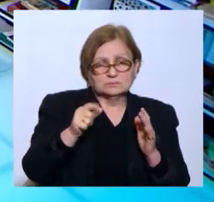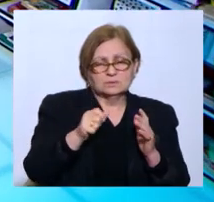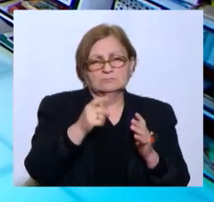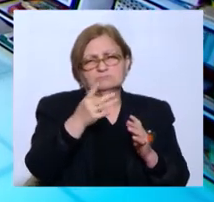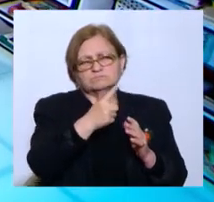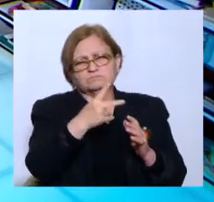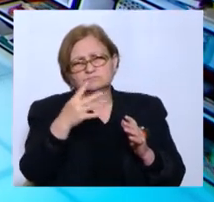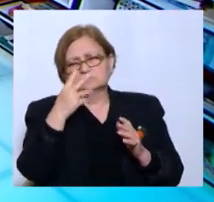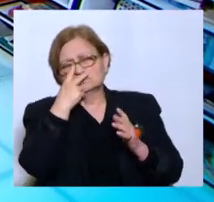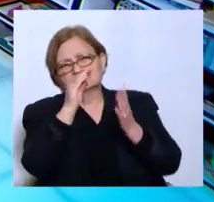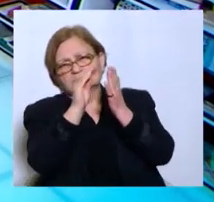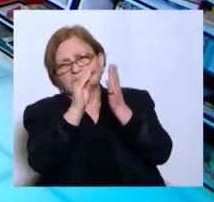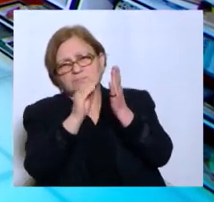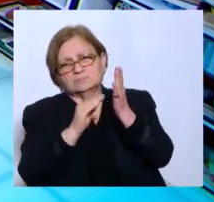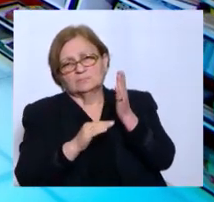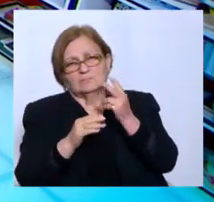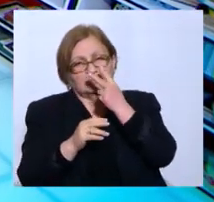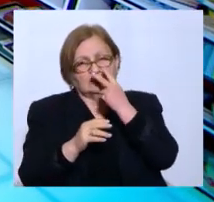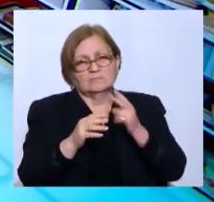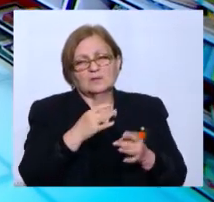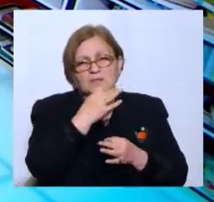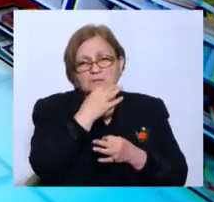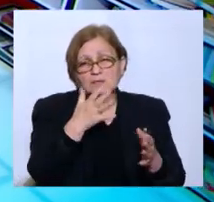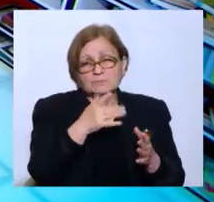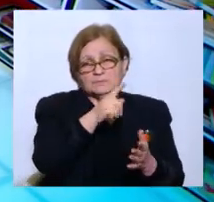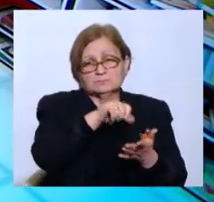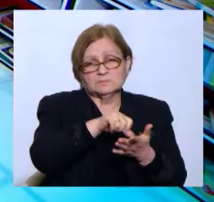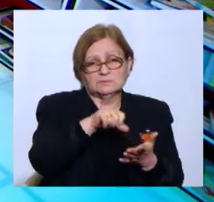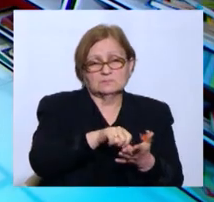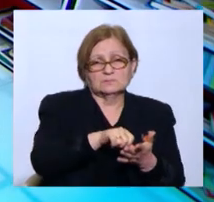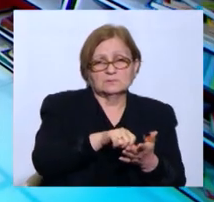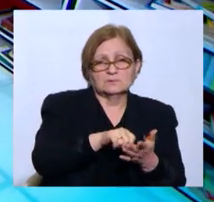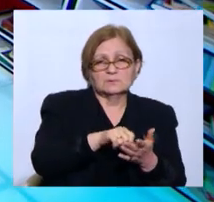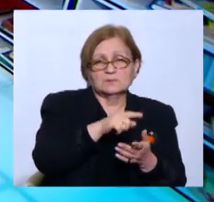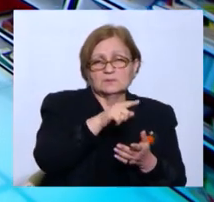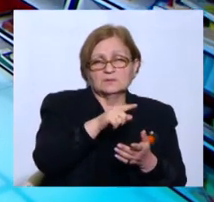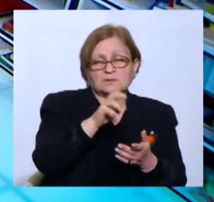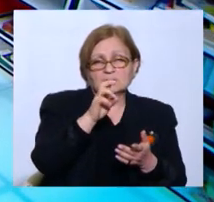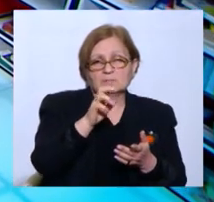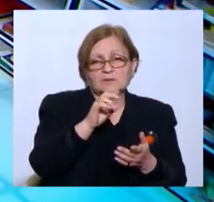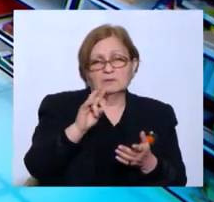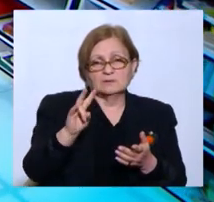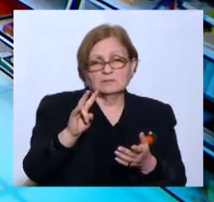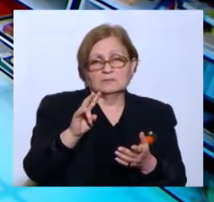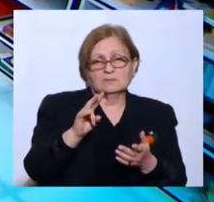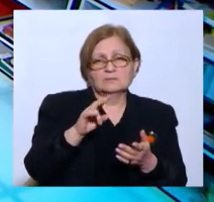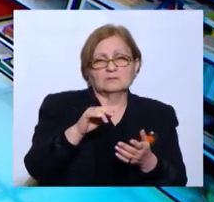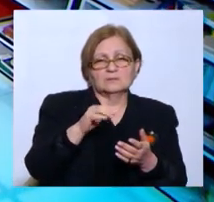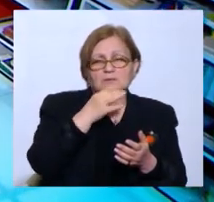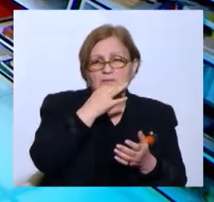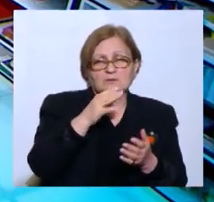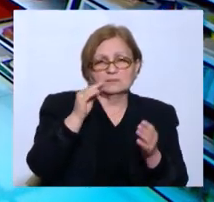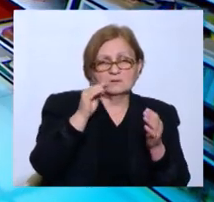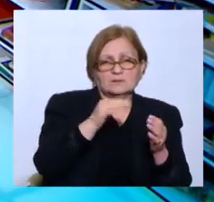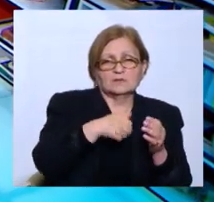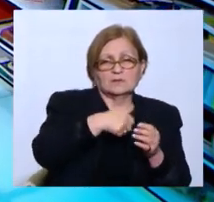B4 არის B1 Q კუბზე და მივიღებთ, რომ ნებისმიერი წევრი, ზოგადი წევრის ფორმულა, რომ BN-ი, N-ური წევრი, ნებისმიერი წევრი